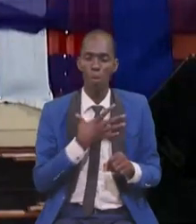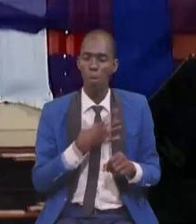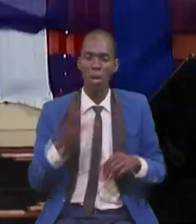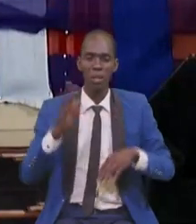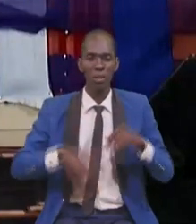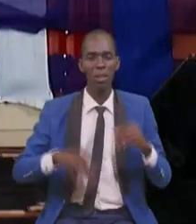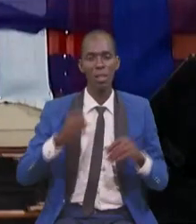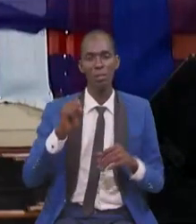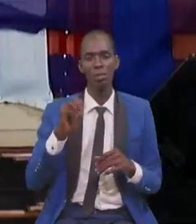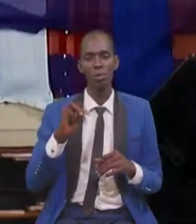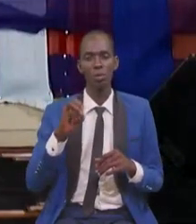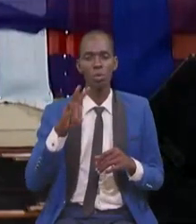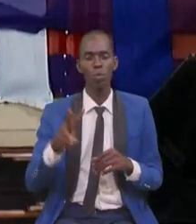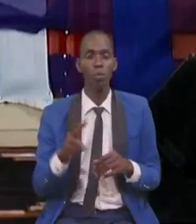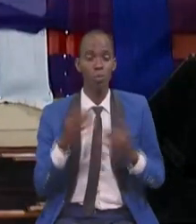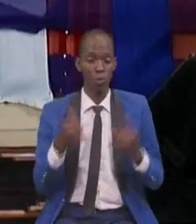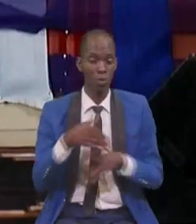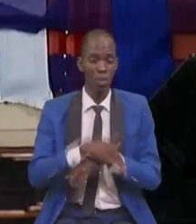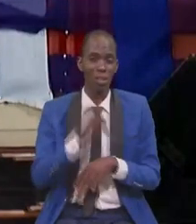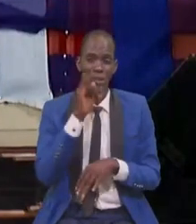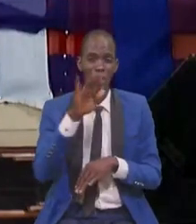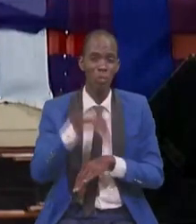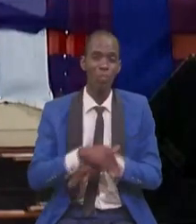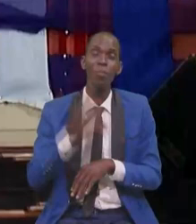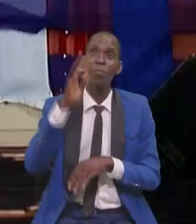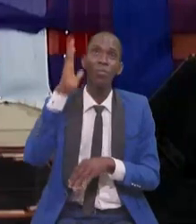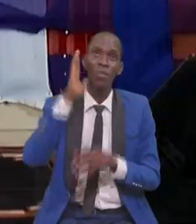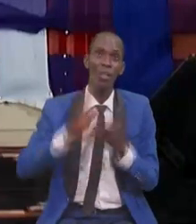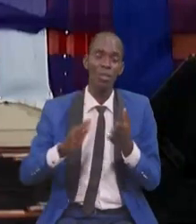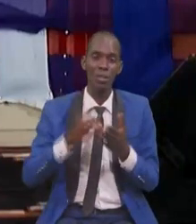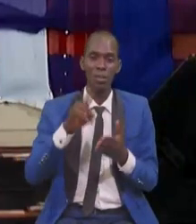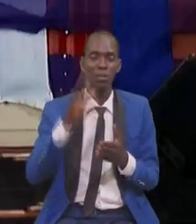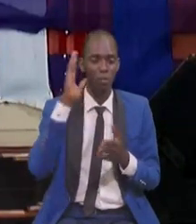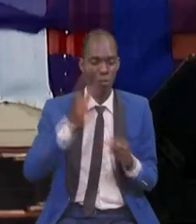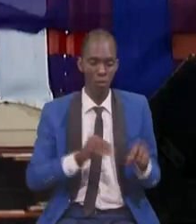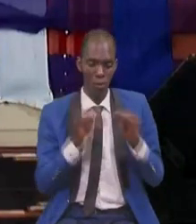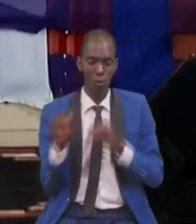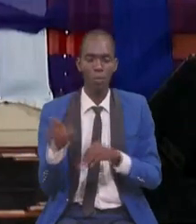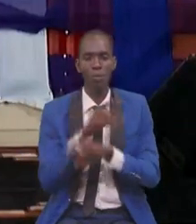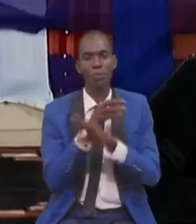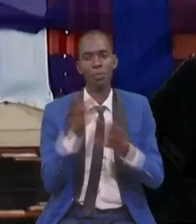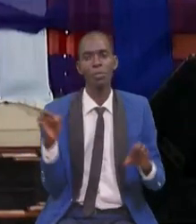neige. Ce soir, c'est pour vous. Parlez au Seigneur. Il va te pardonner. Il va t'affranchir.